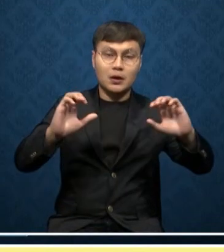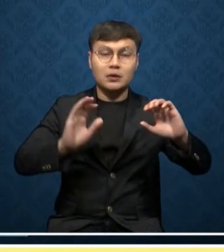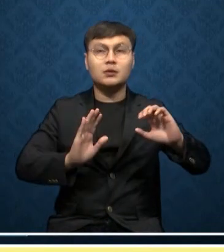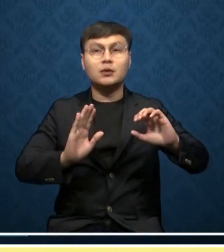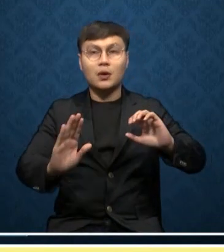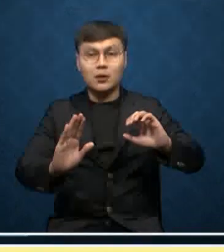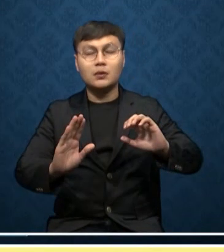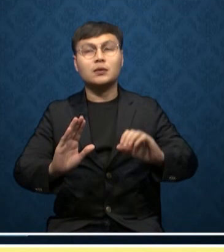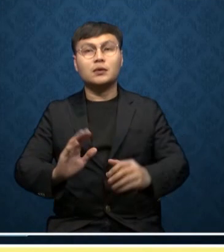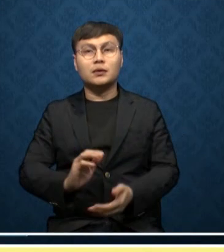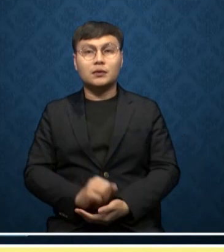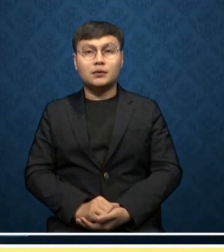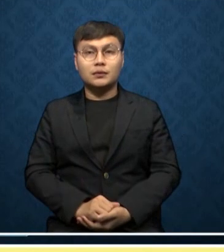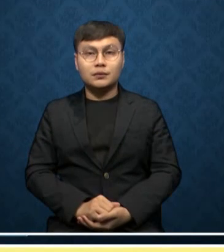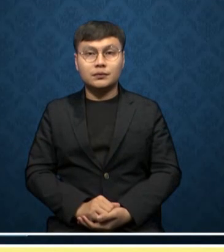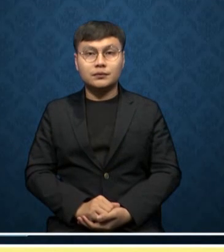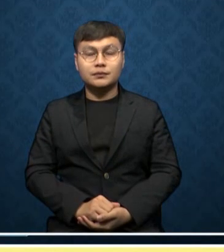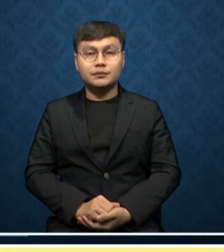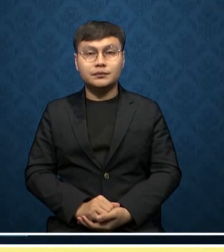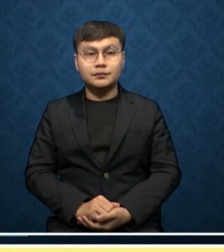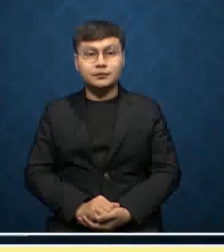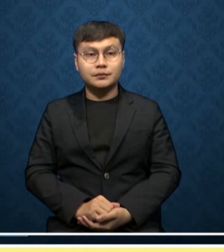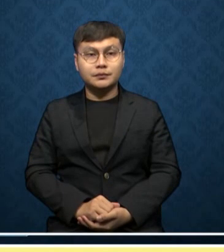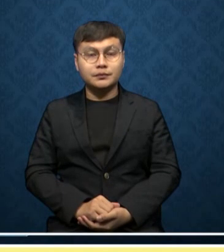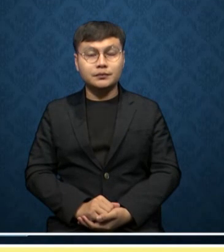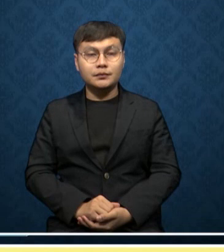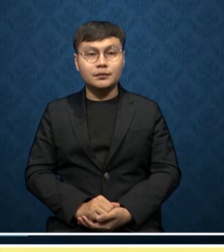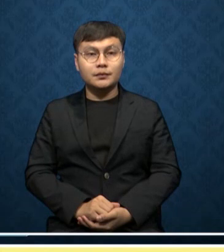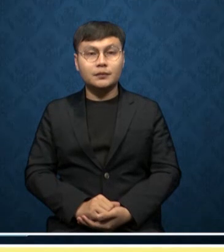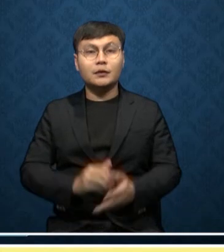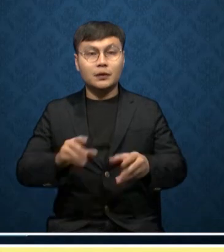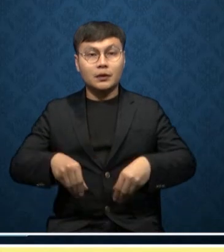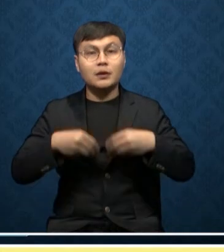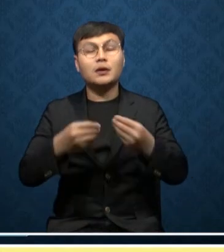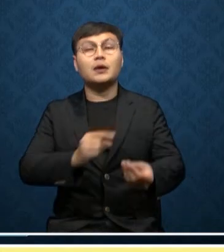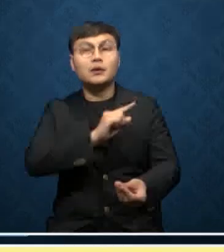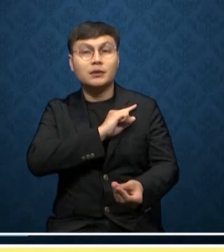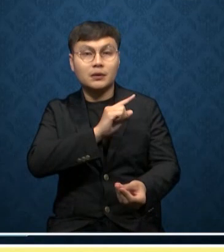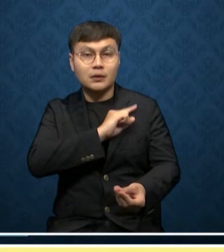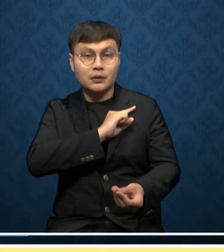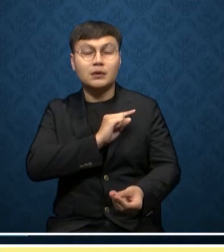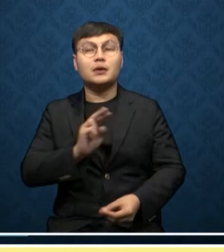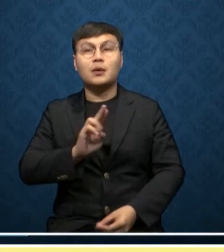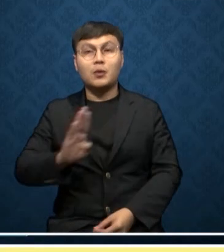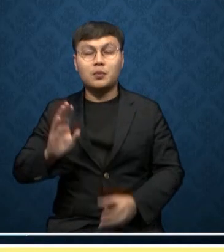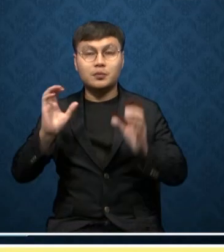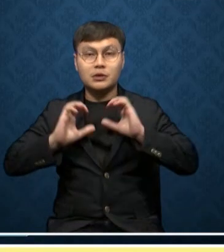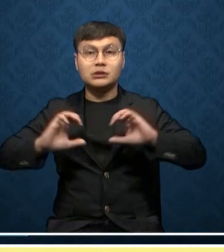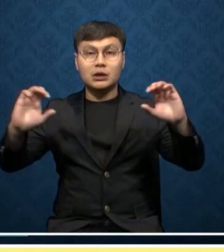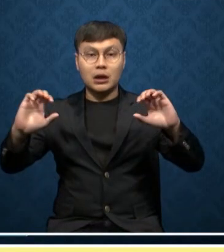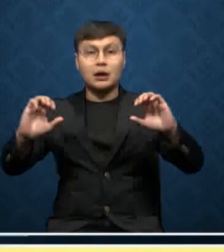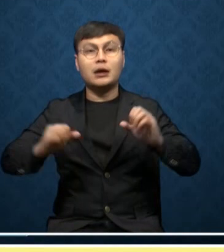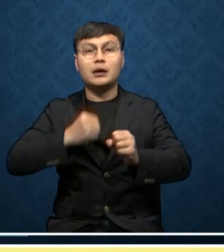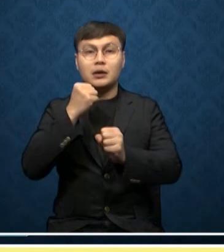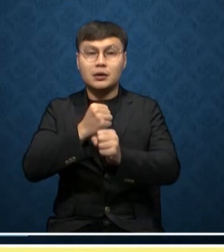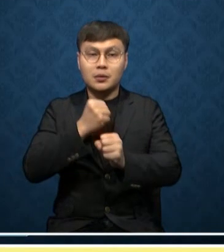กตปดำเนินการทั้งนี้ควรให้บทบาทกับคณะกรรมการพัฒนาระบบวิชาการเป็นหน่วยดำการในการ